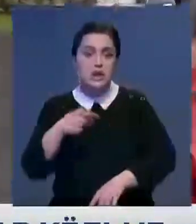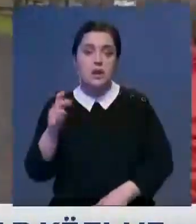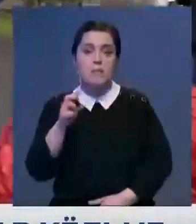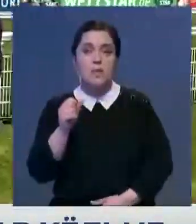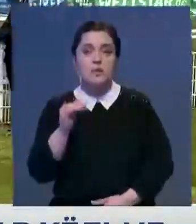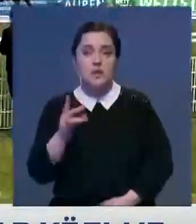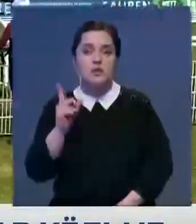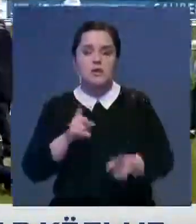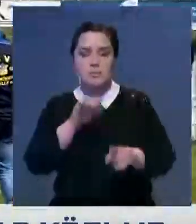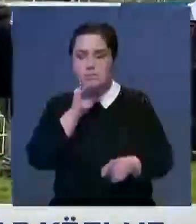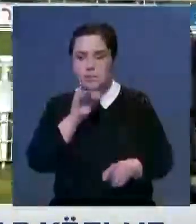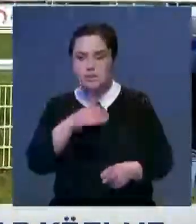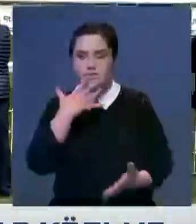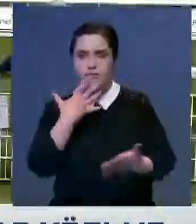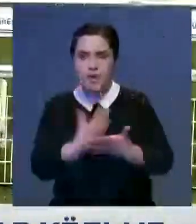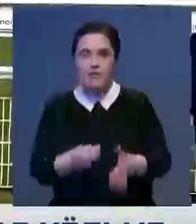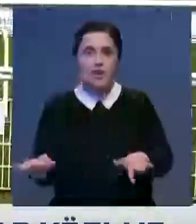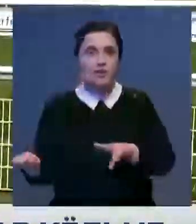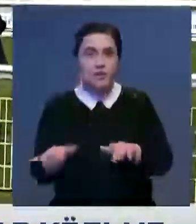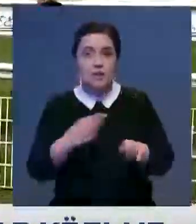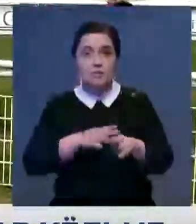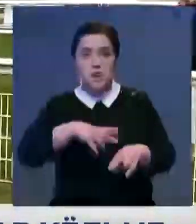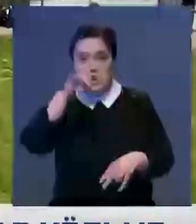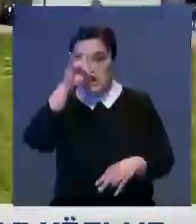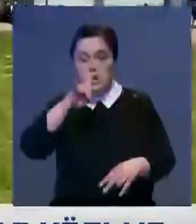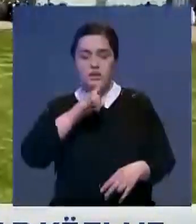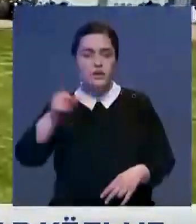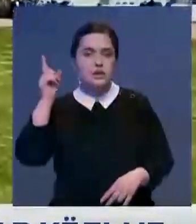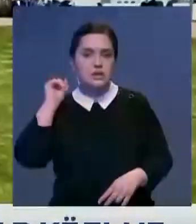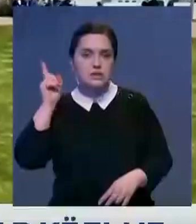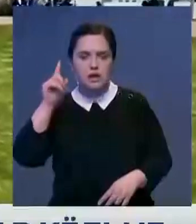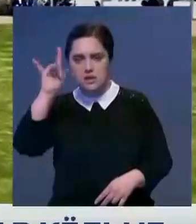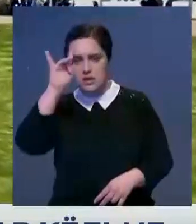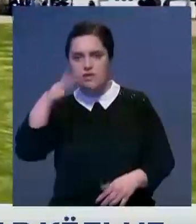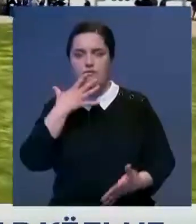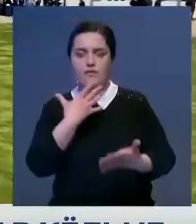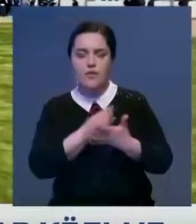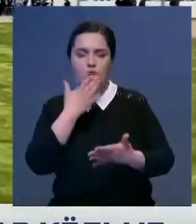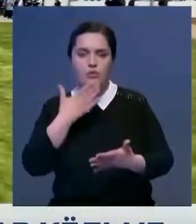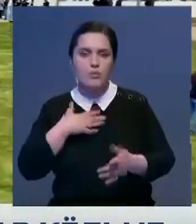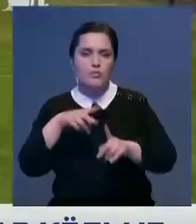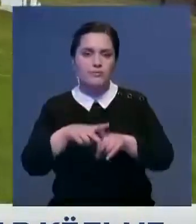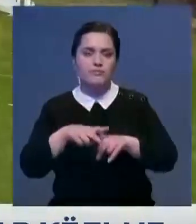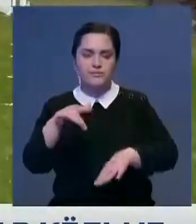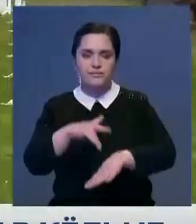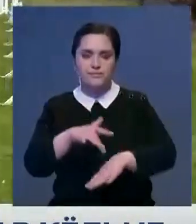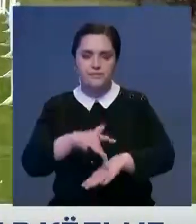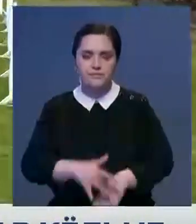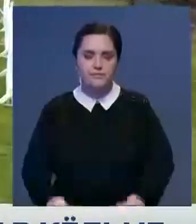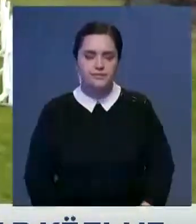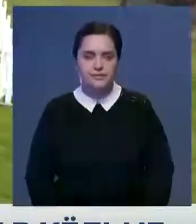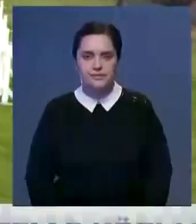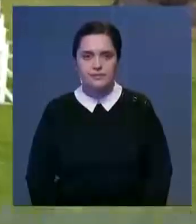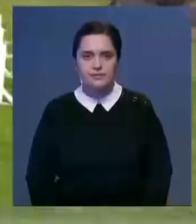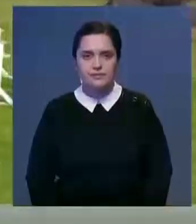– настоящий профессионал своего дела. Ведь, к слову, казахи издавна славятся своей любовью к верховой езде.